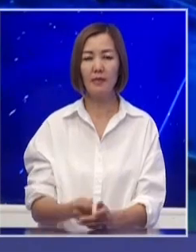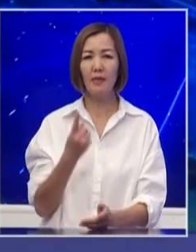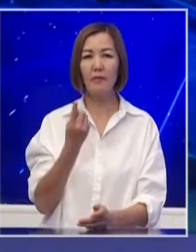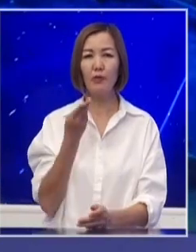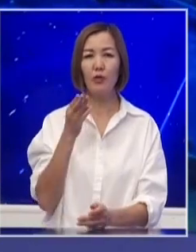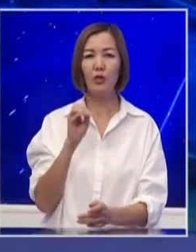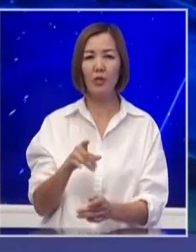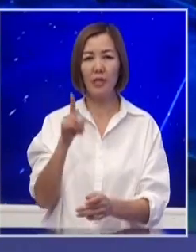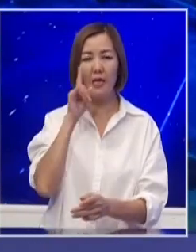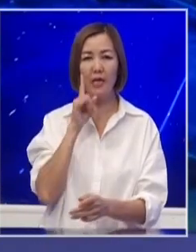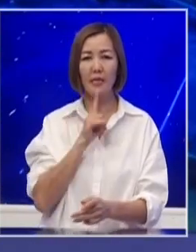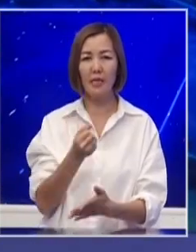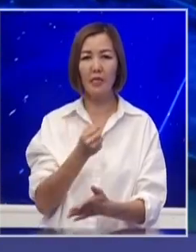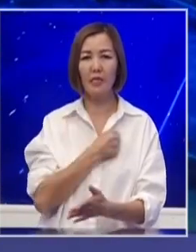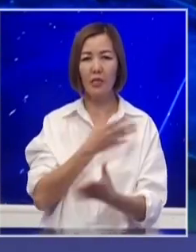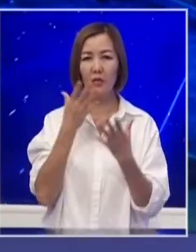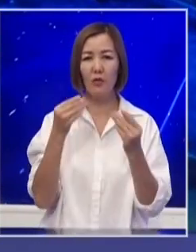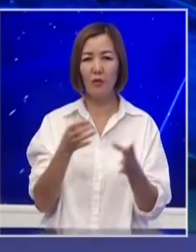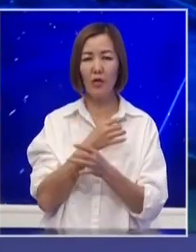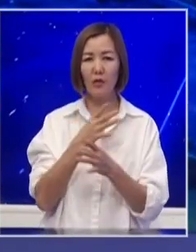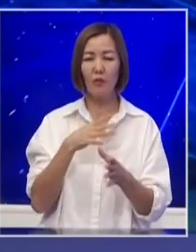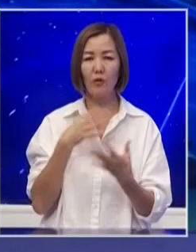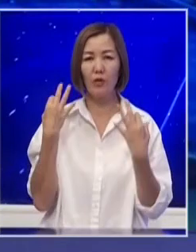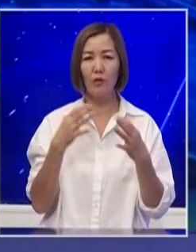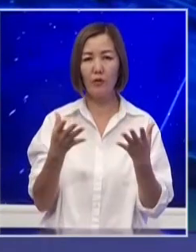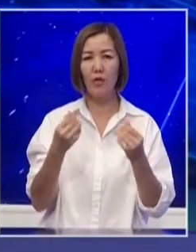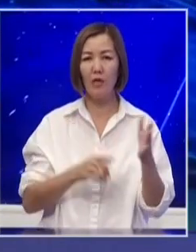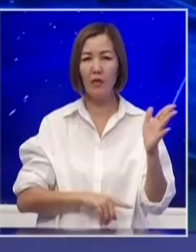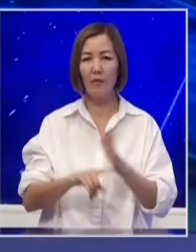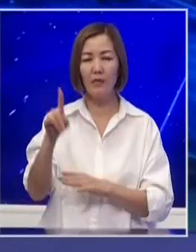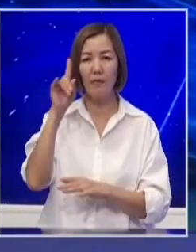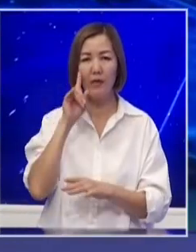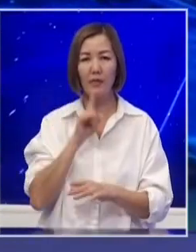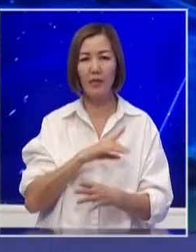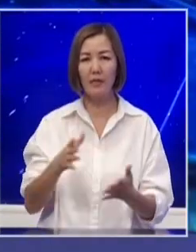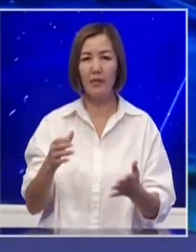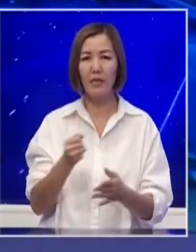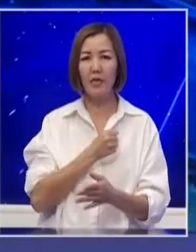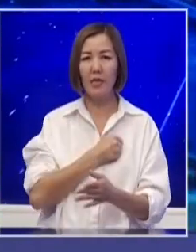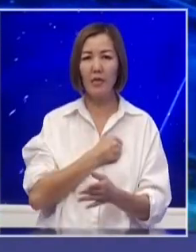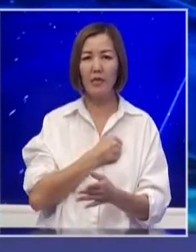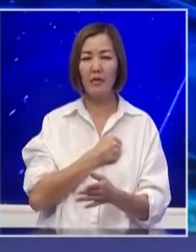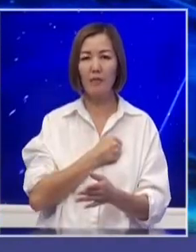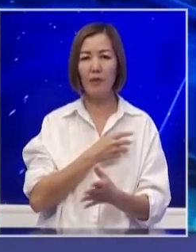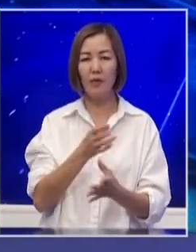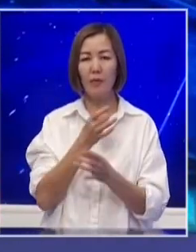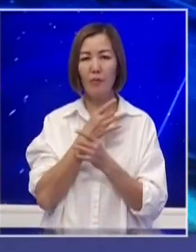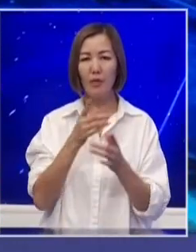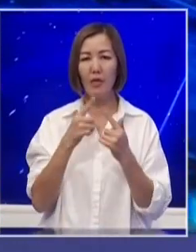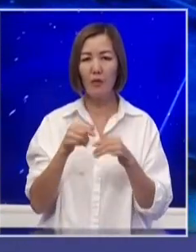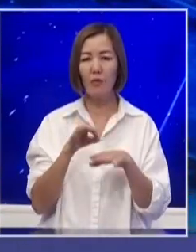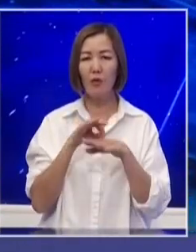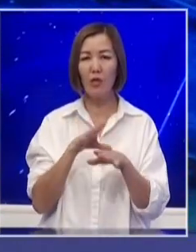1-ші шілде елімізде сержанттар күні аталып өтті. Тәуелсіздік алған жылдан бері Қазақстан кәсіби сержанттық корпустың өзіндік моделін